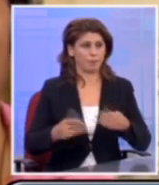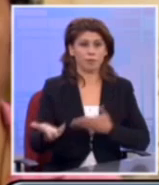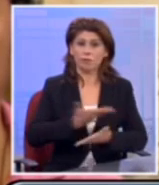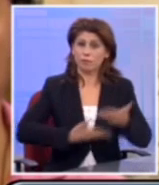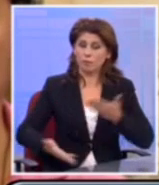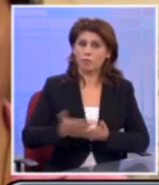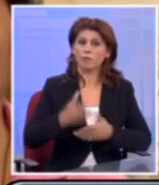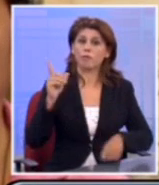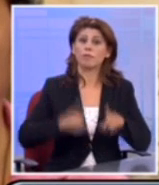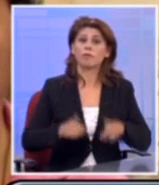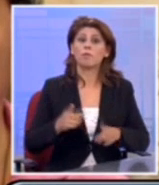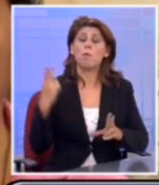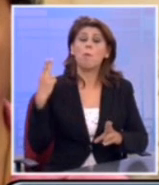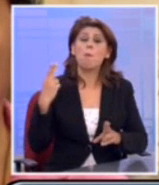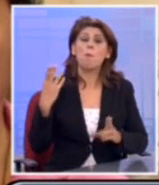ανταλλάσσοντας ορισμένα